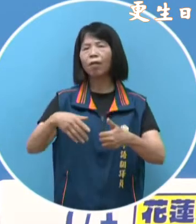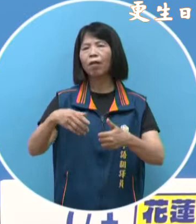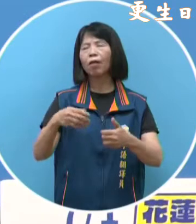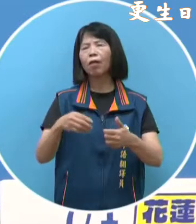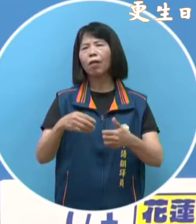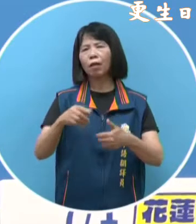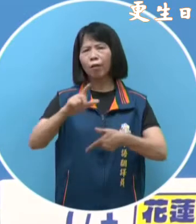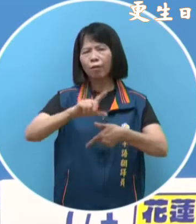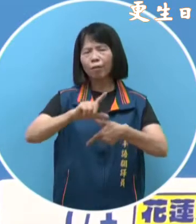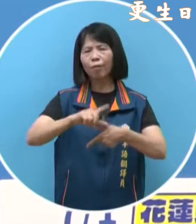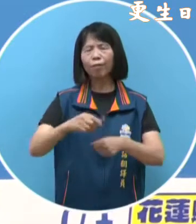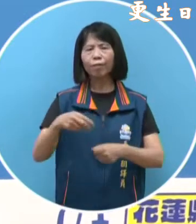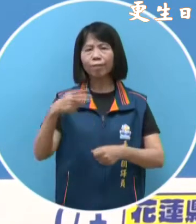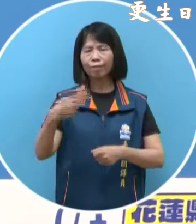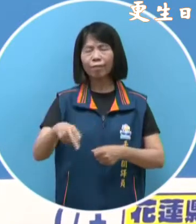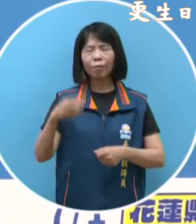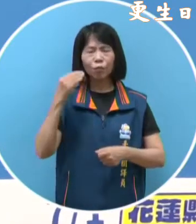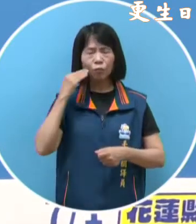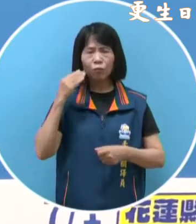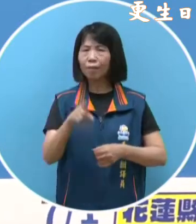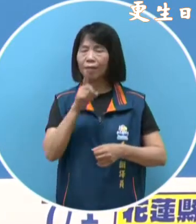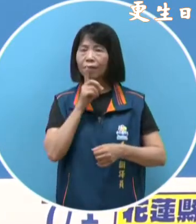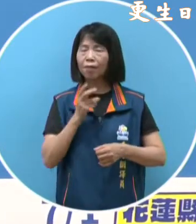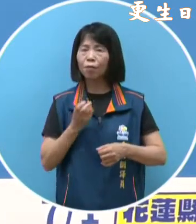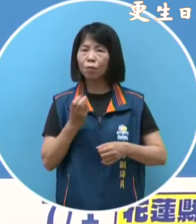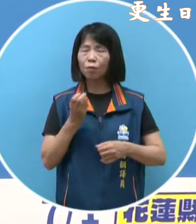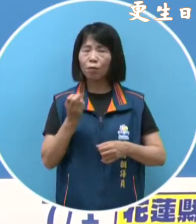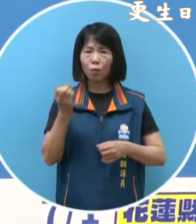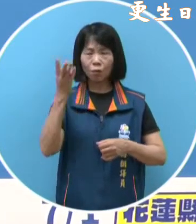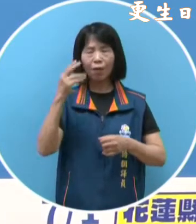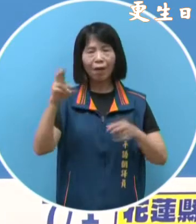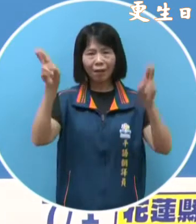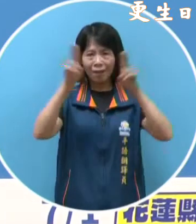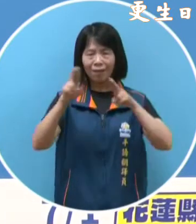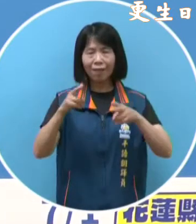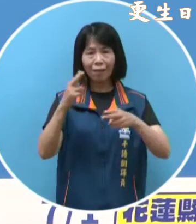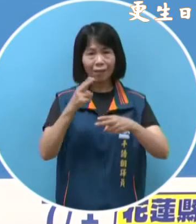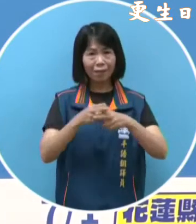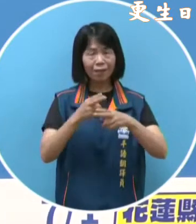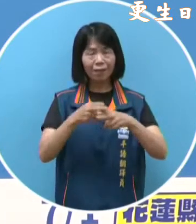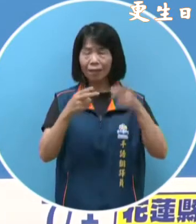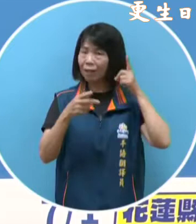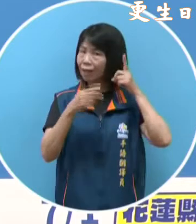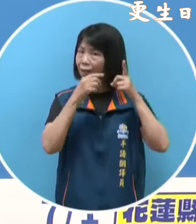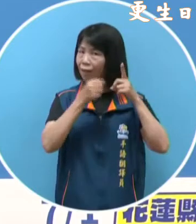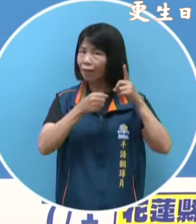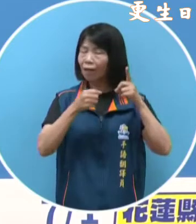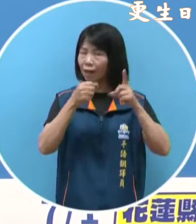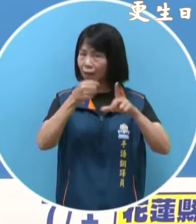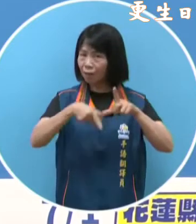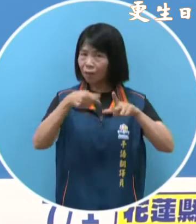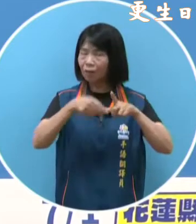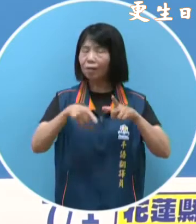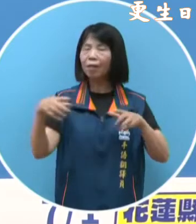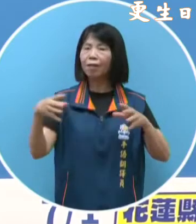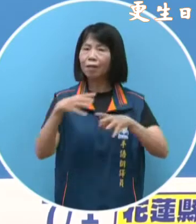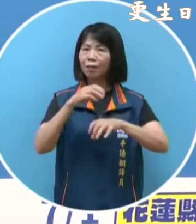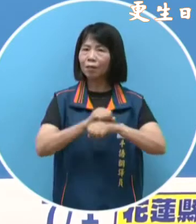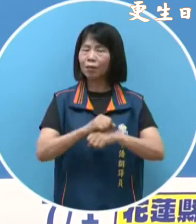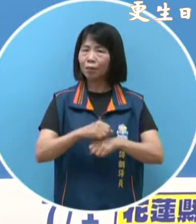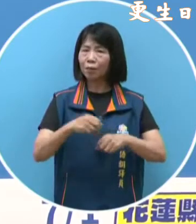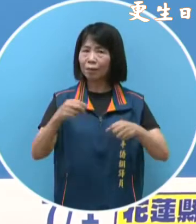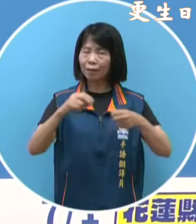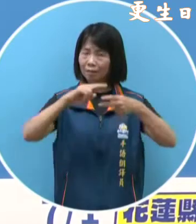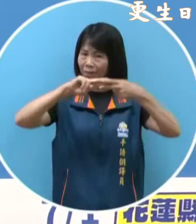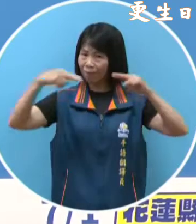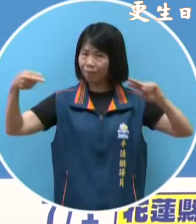临时加上很多的电话线，电信合作把我们的电话线把它拉好。那在下一次第